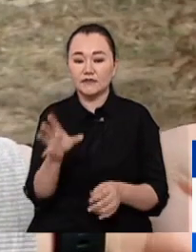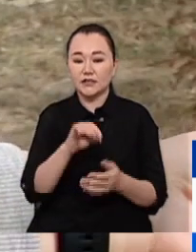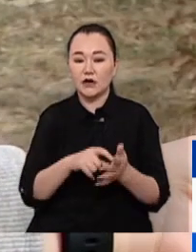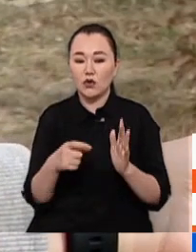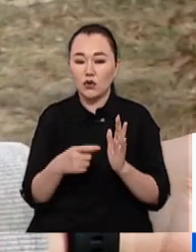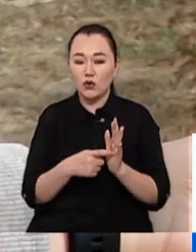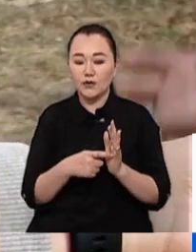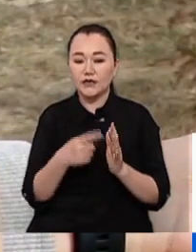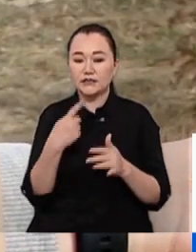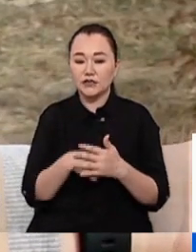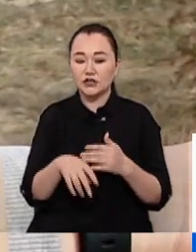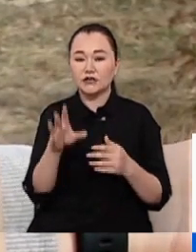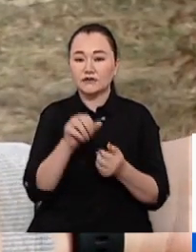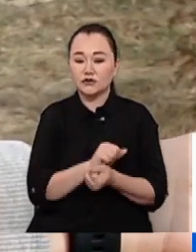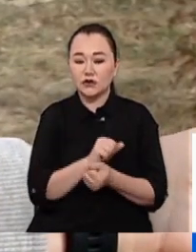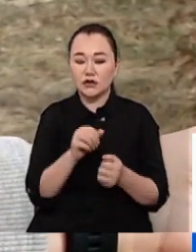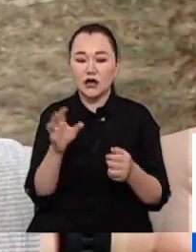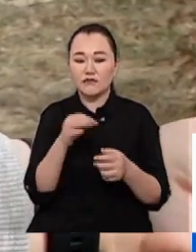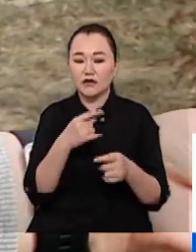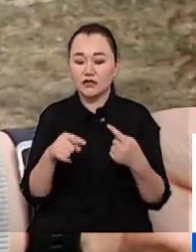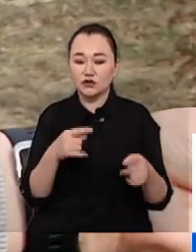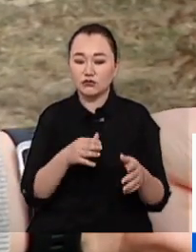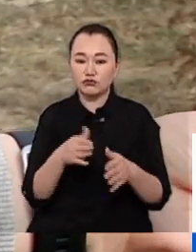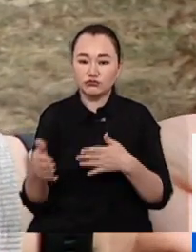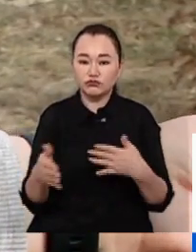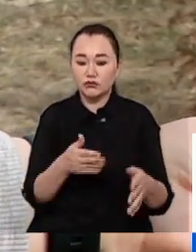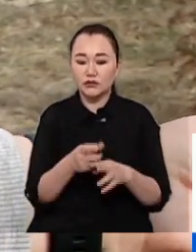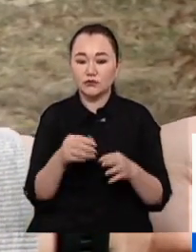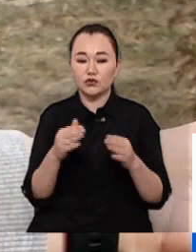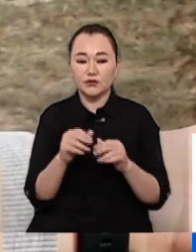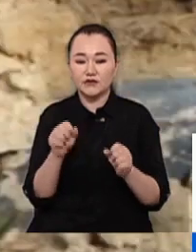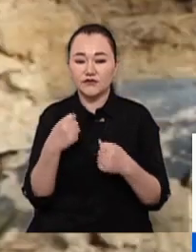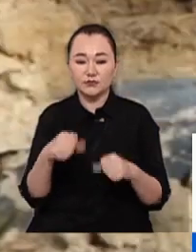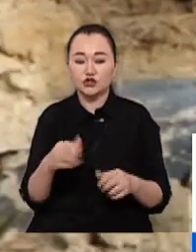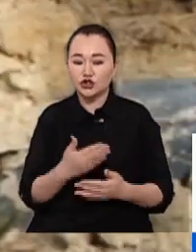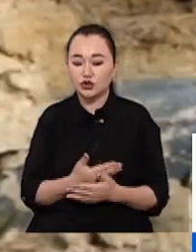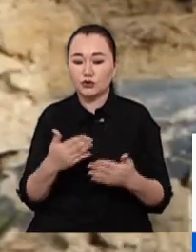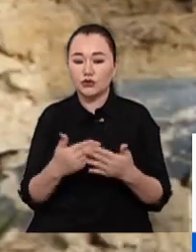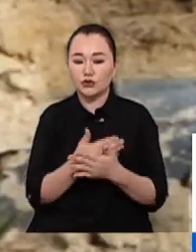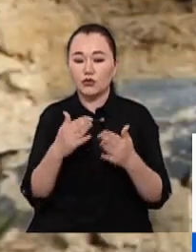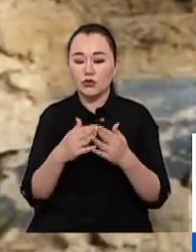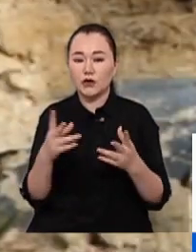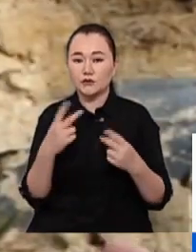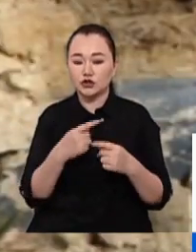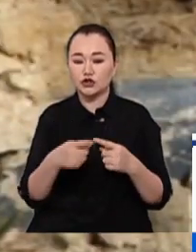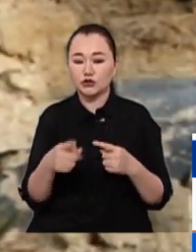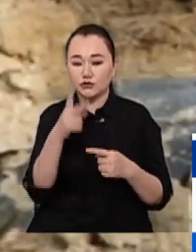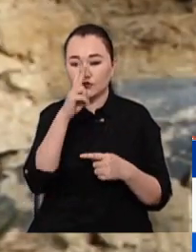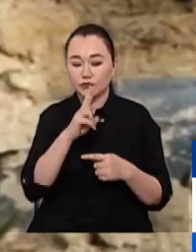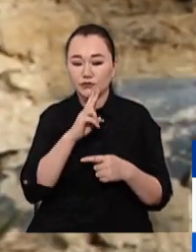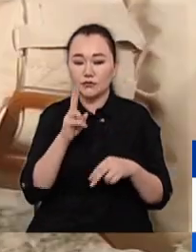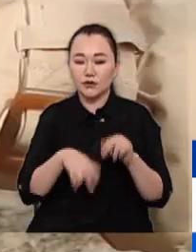комнаты, значит, рассохлись в разные стороны. Жить в этом доме невозможно. Новый дом обещали в течение